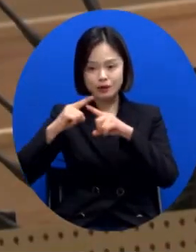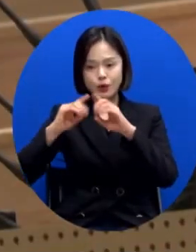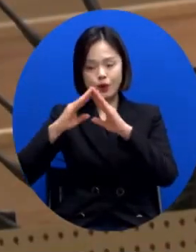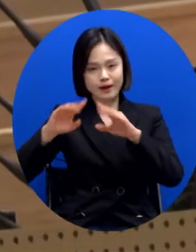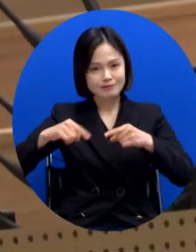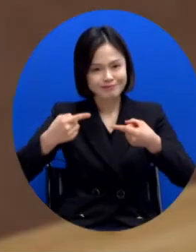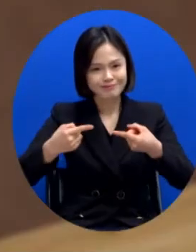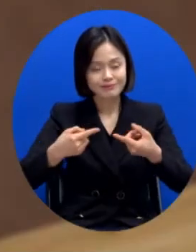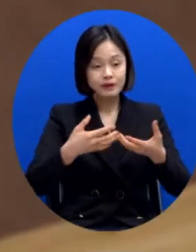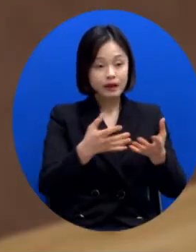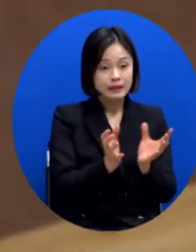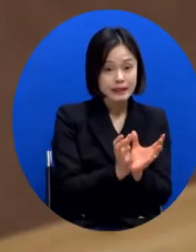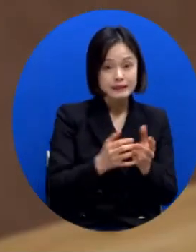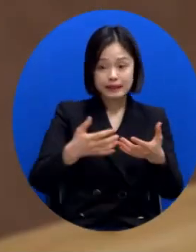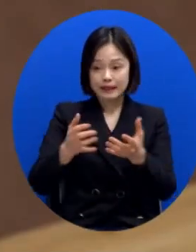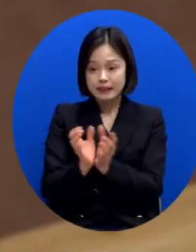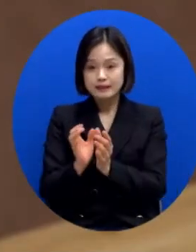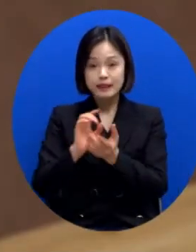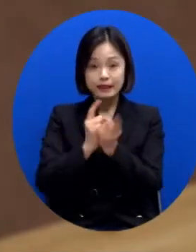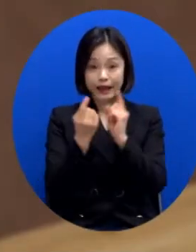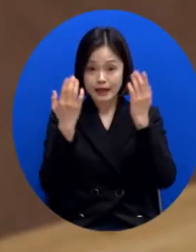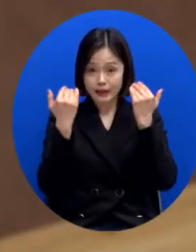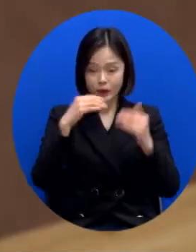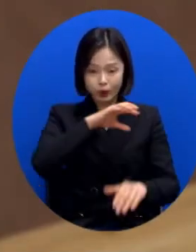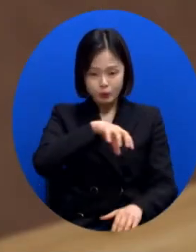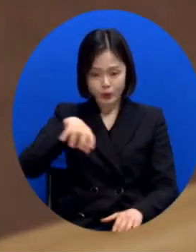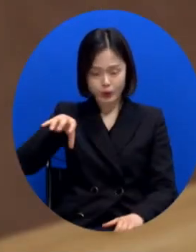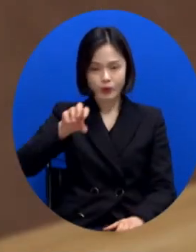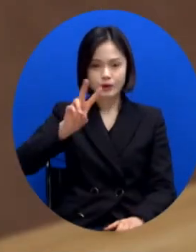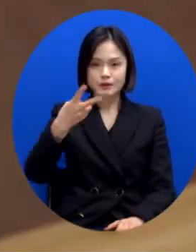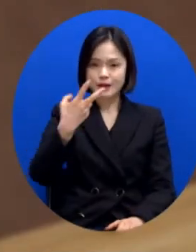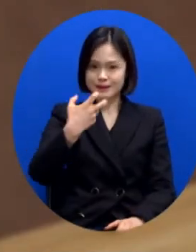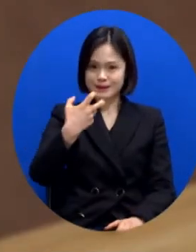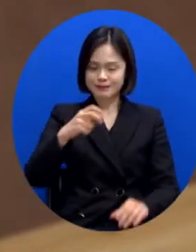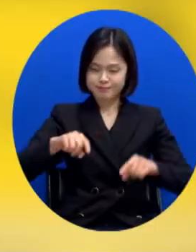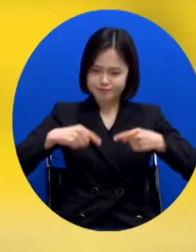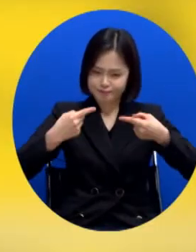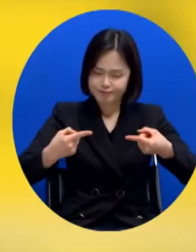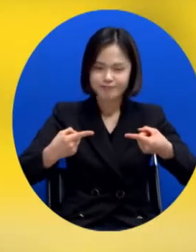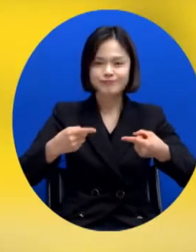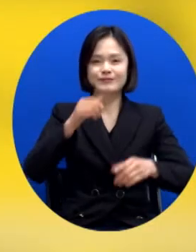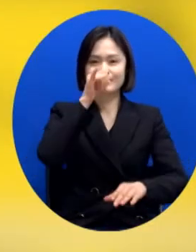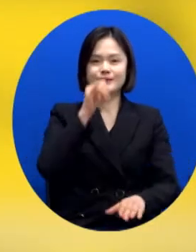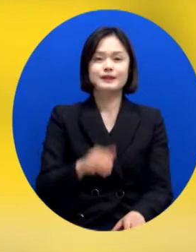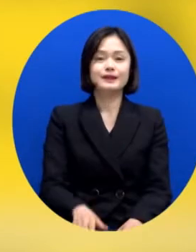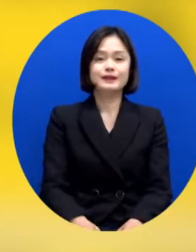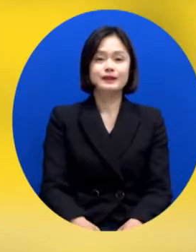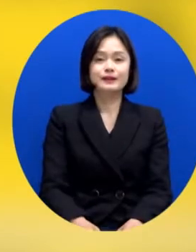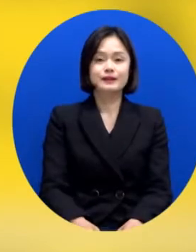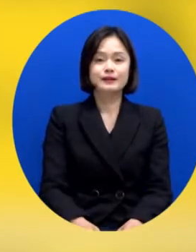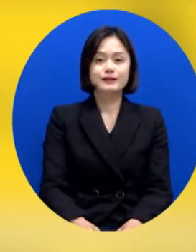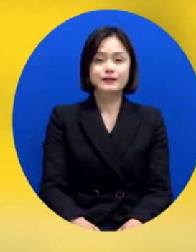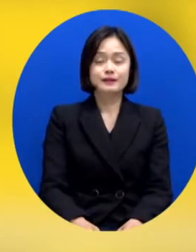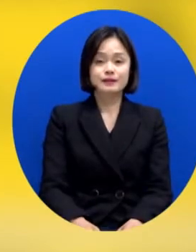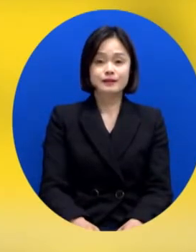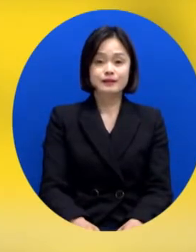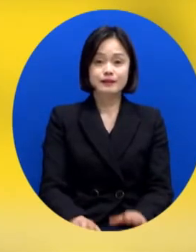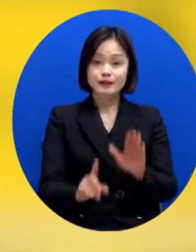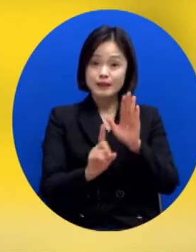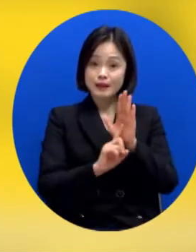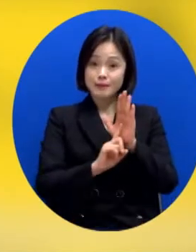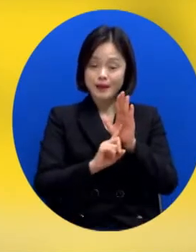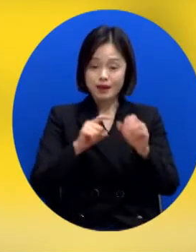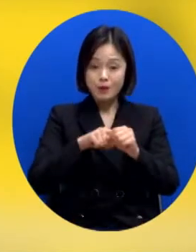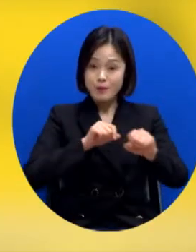대안학교 등 약 2백 70여 곳에서 이번 캠페인에 동참 했습니다 살림은 캠페인에 참가한 모두에게 지구